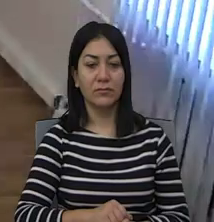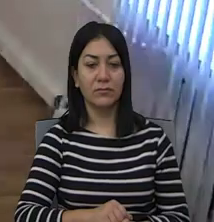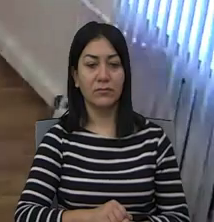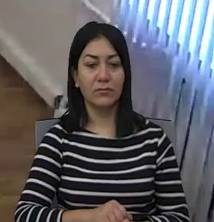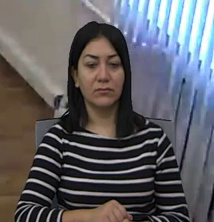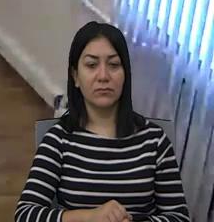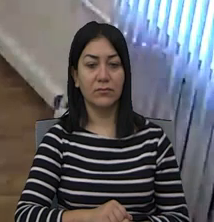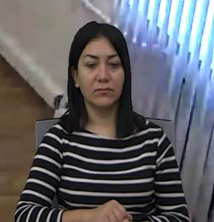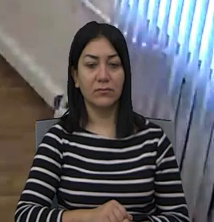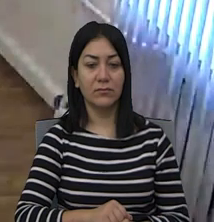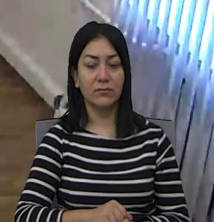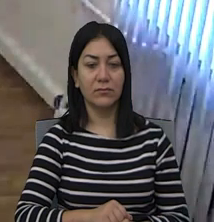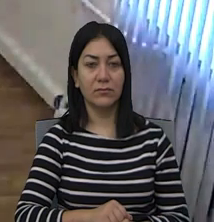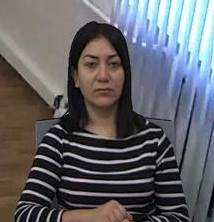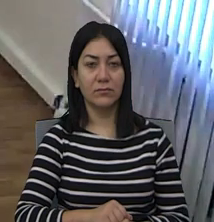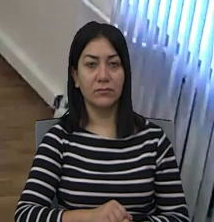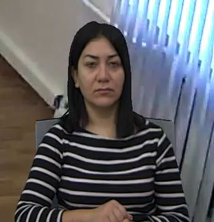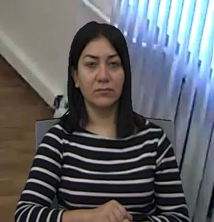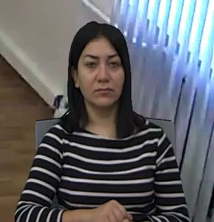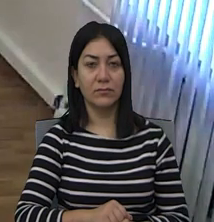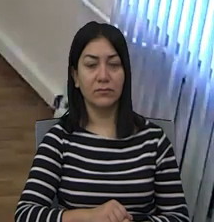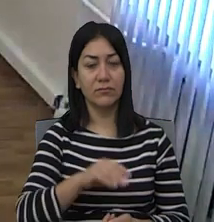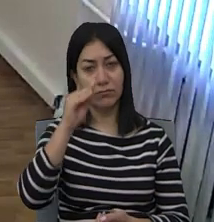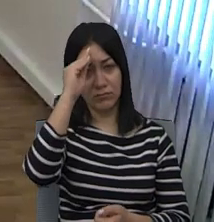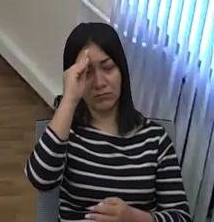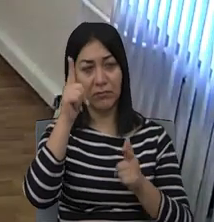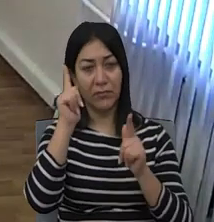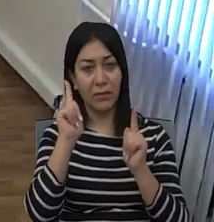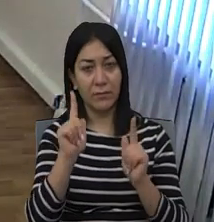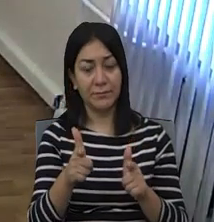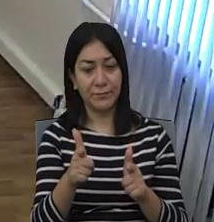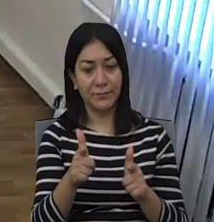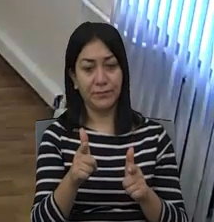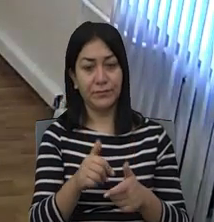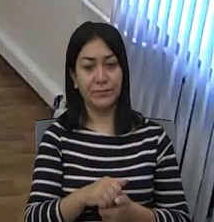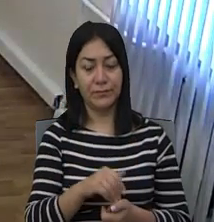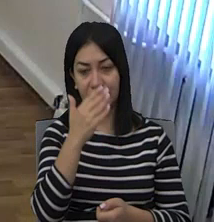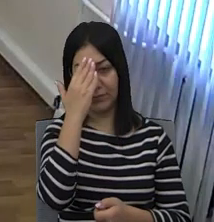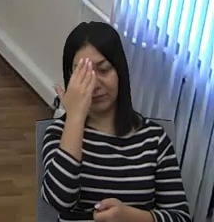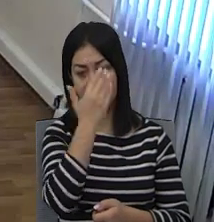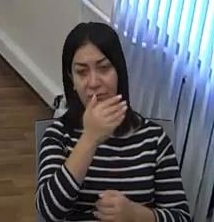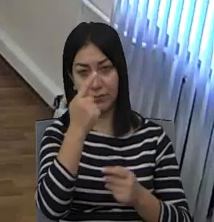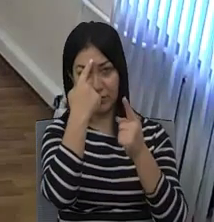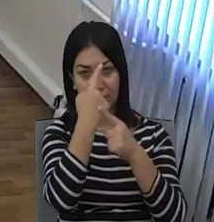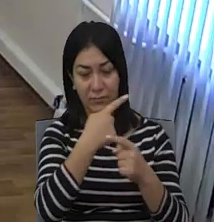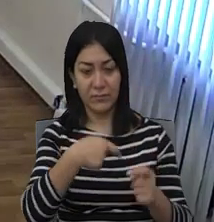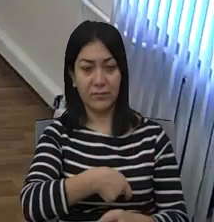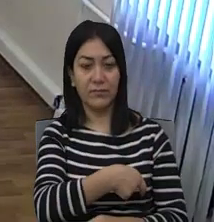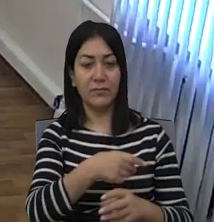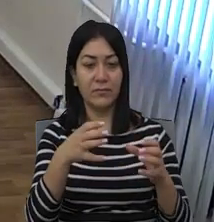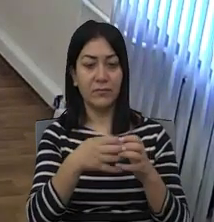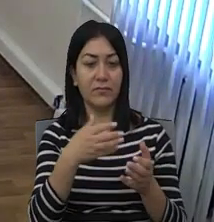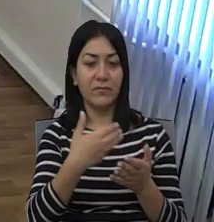political finance in Armenia. Եվ լիովին համամիտ եմ հանրային իրազեկման, ուրեմն կուսակցությունների ֆինանսավորման